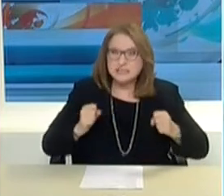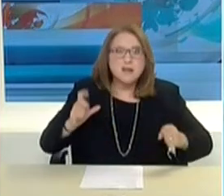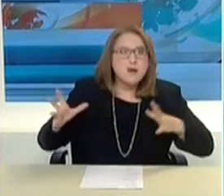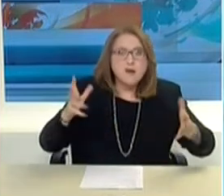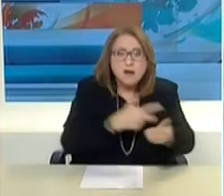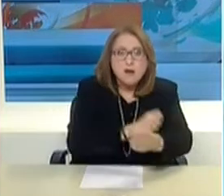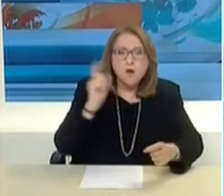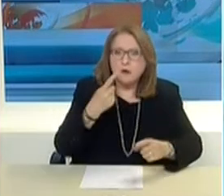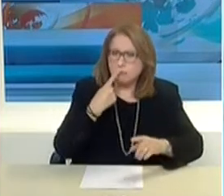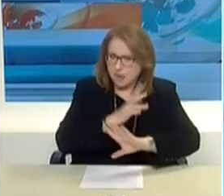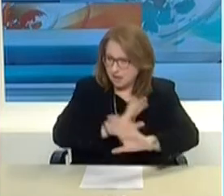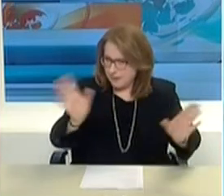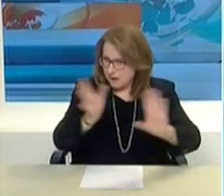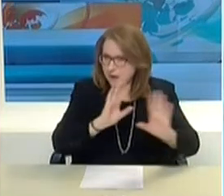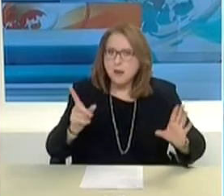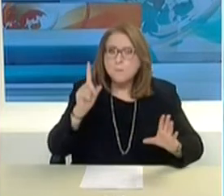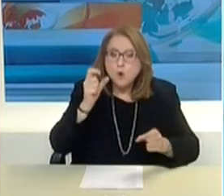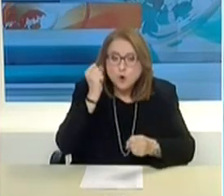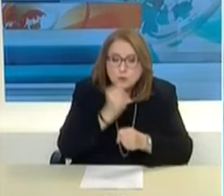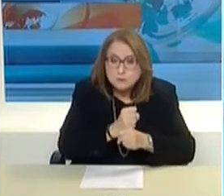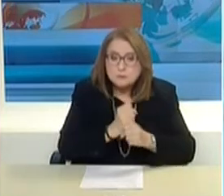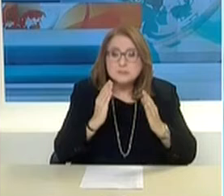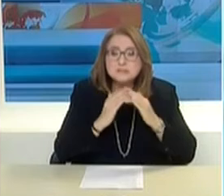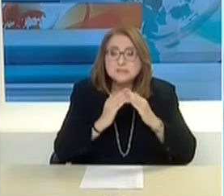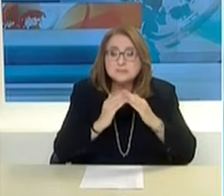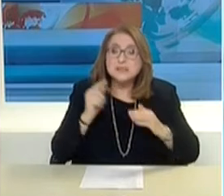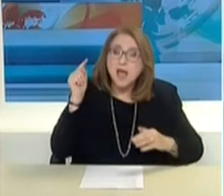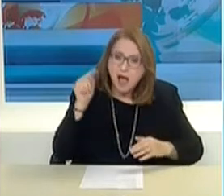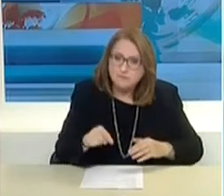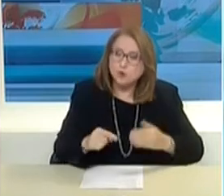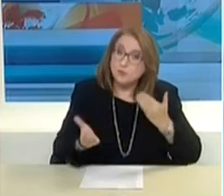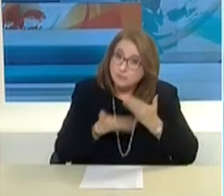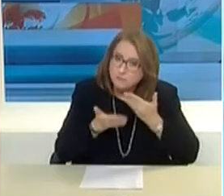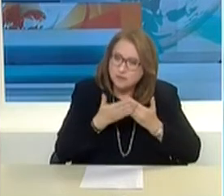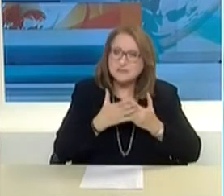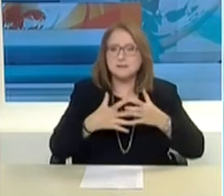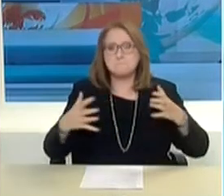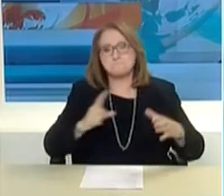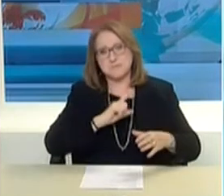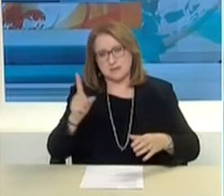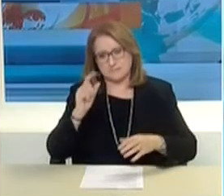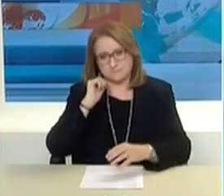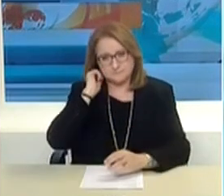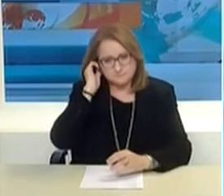των εργαστηριακών, μπορεί να πει περισσότερα και ο Υφυπουργός, νομίζω έχει κάποιες περαιτέρω πληροφορίες. Ο κ. Κοντοζαμάνης.